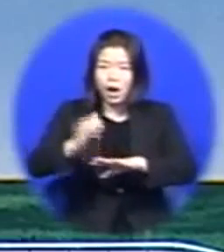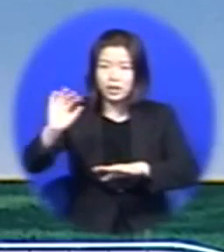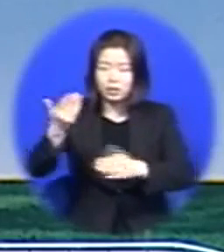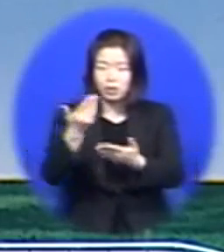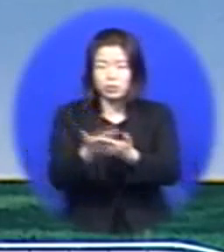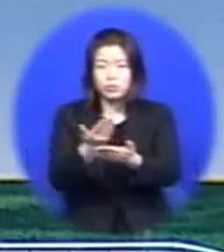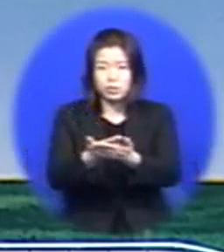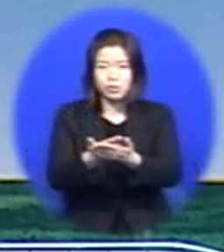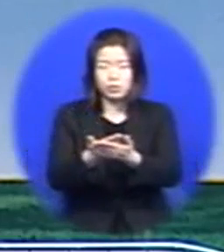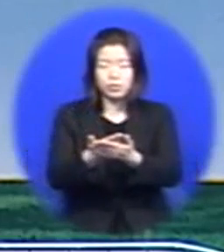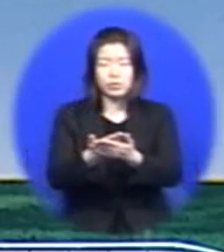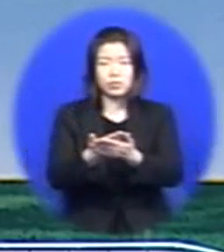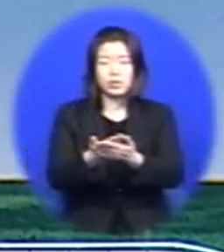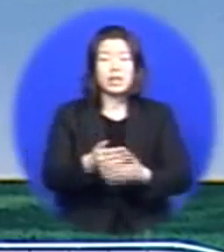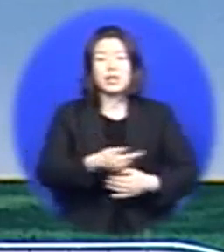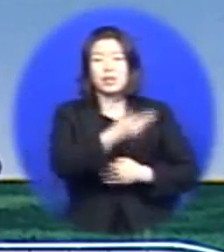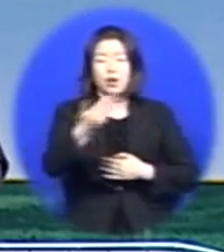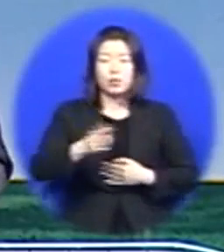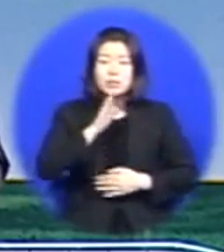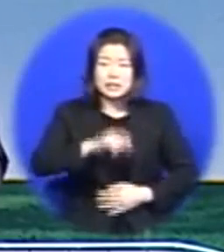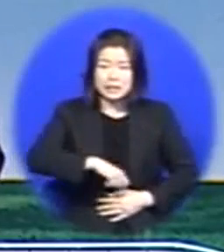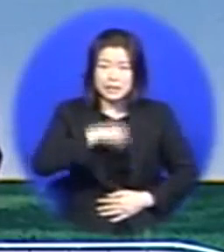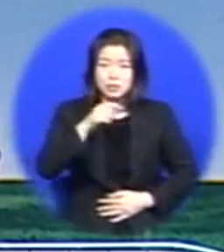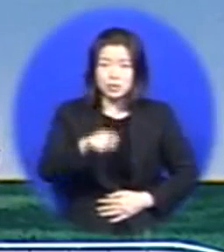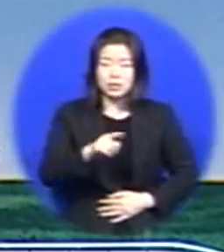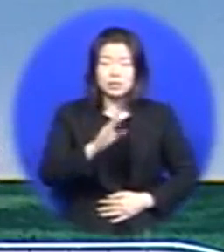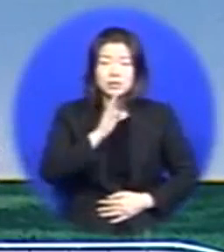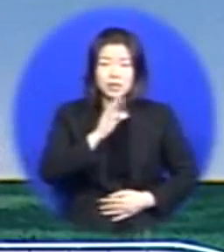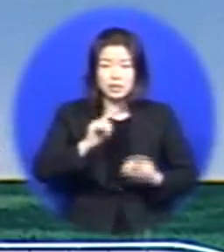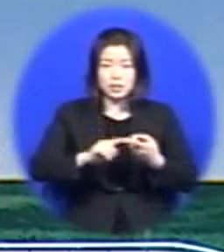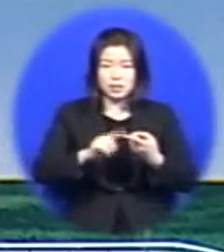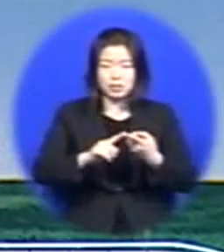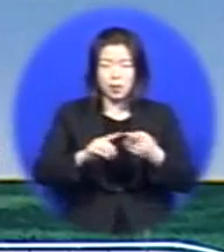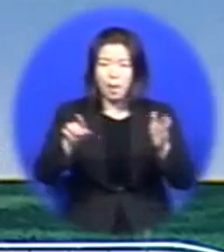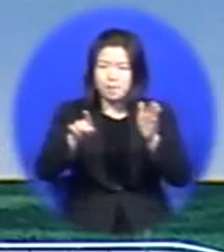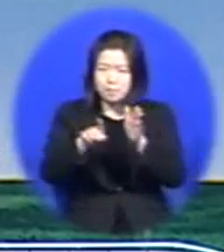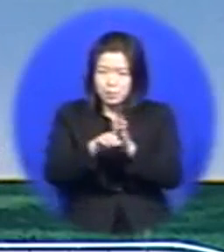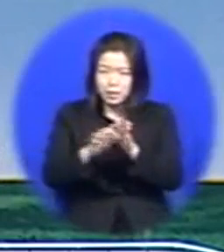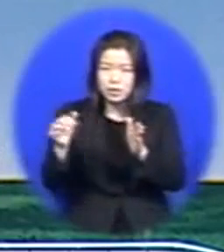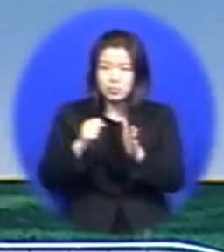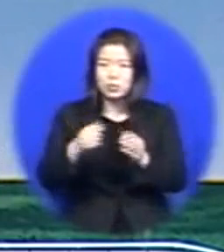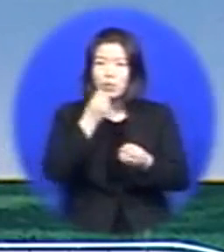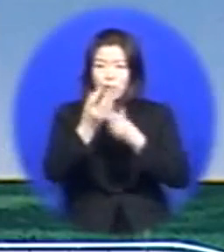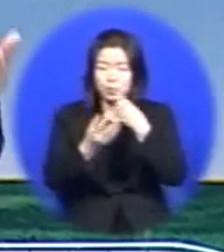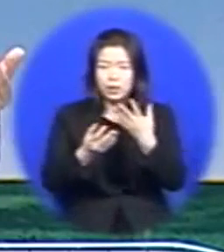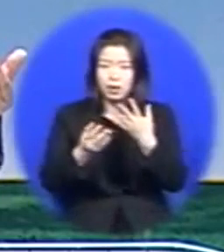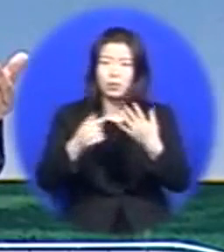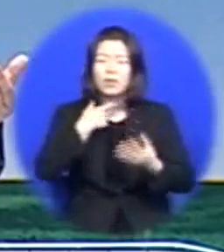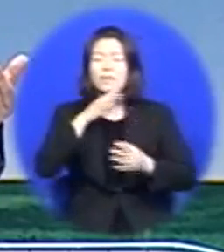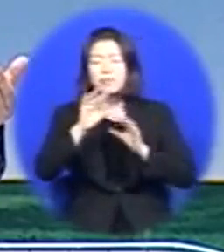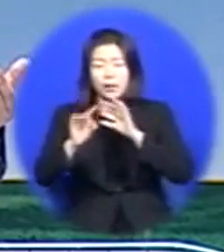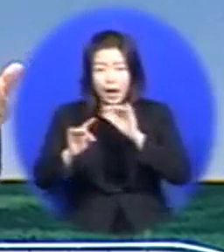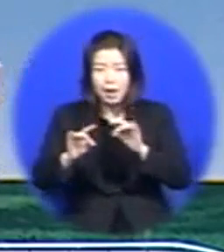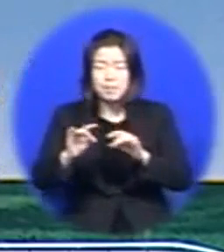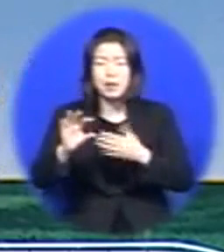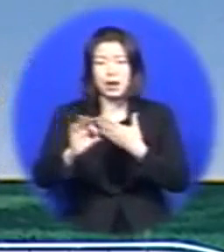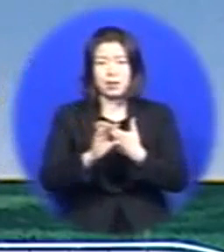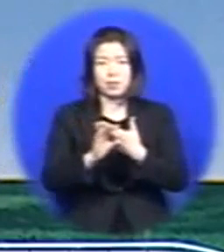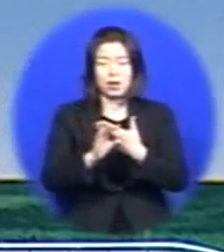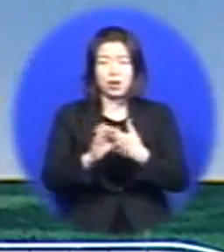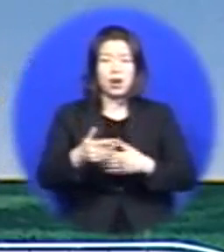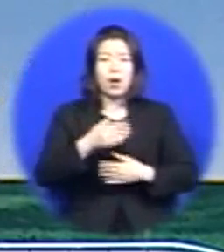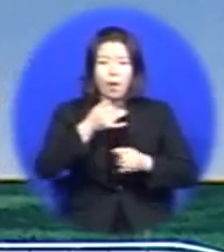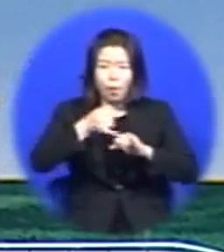되어주세요. 여러분이 진심으로 그 사실을 믿음으로 고백하고 또 갈망하면